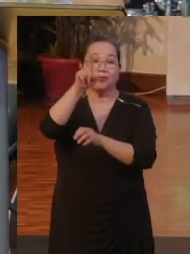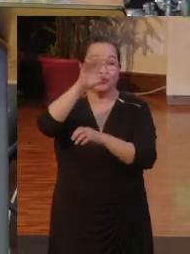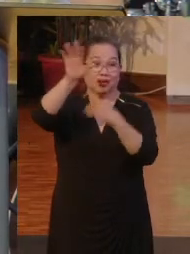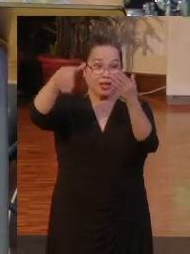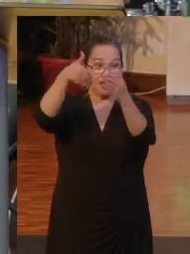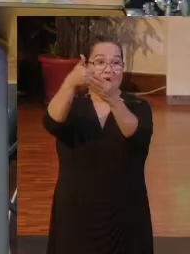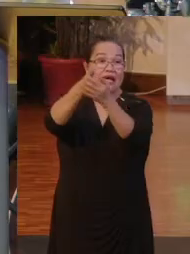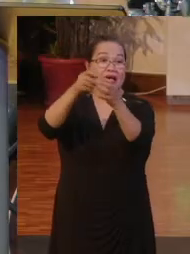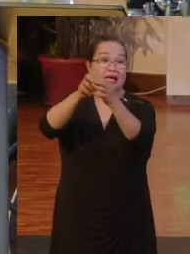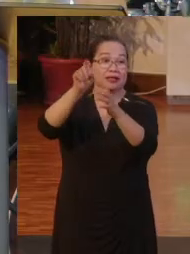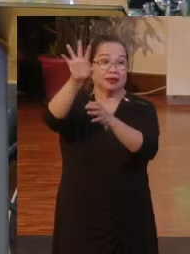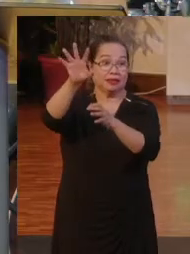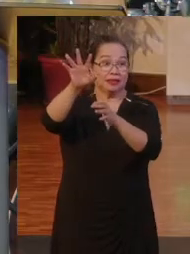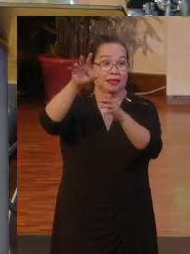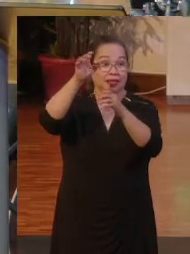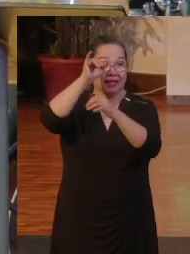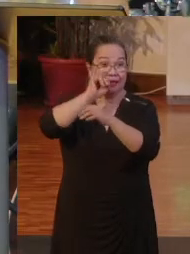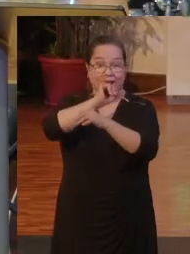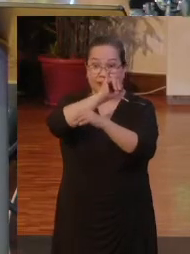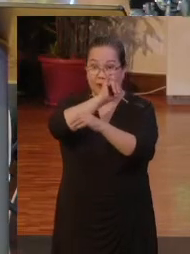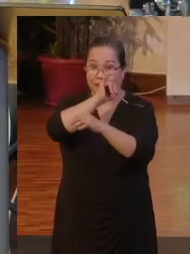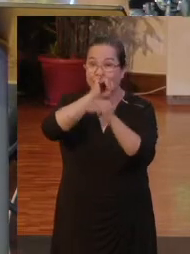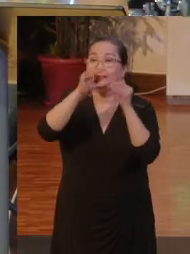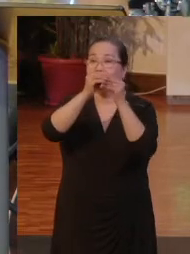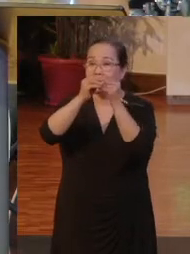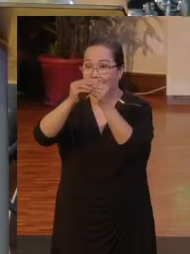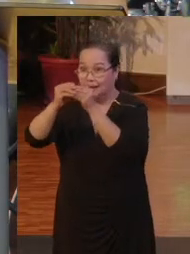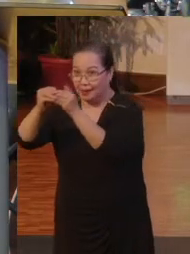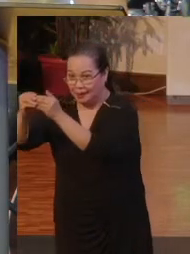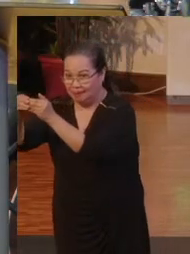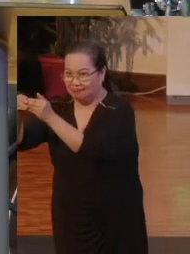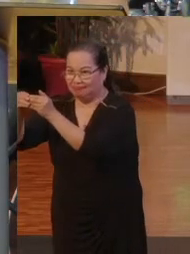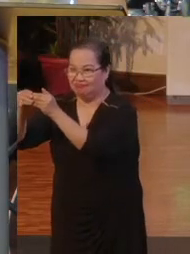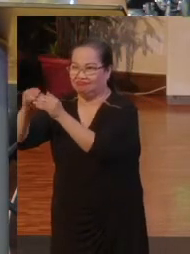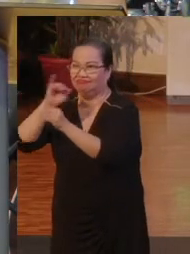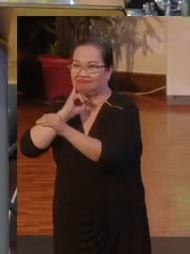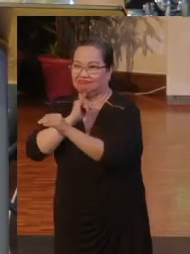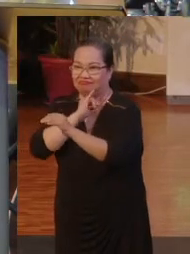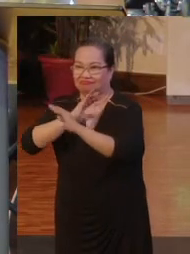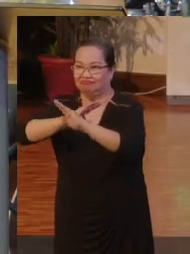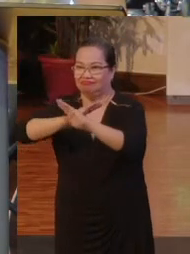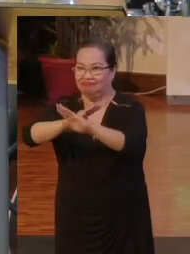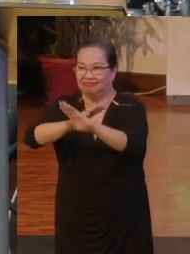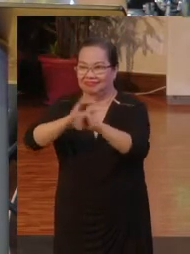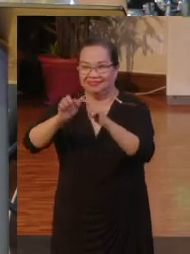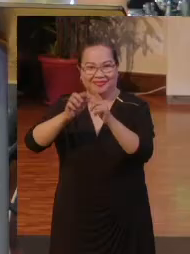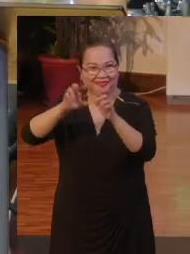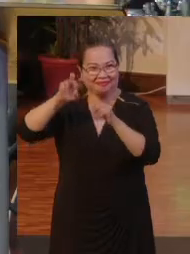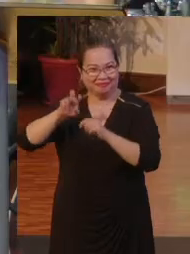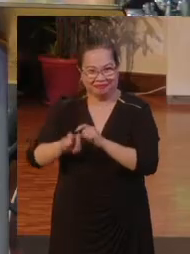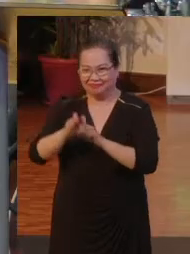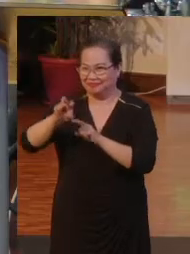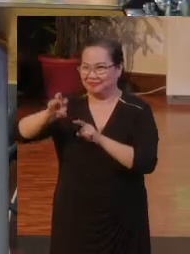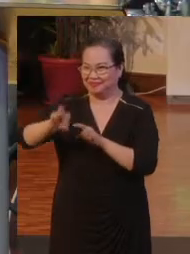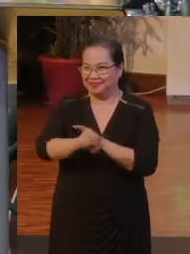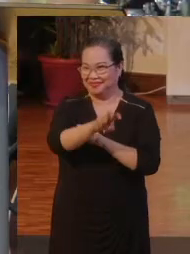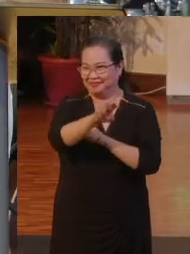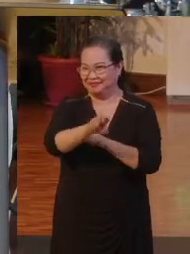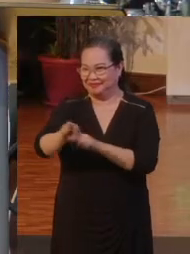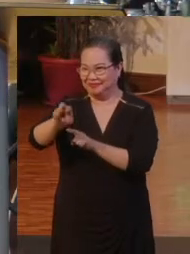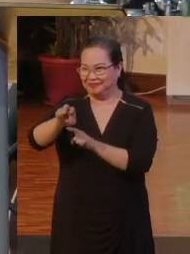bayang Israel. Kanyang ginabayan ang kanyang bayan sa kanilang paglalakbay sa lupa ng mga